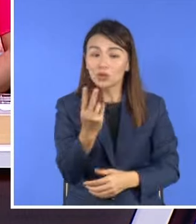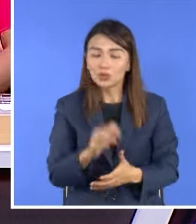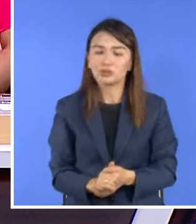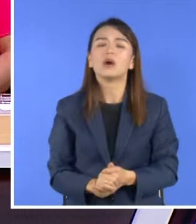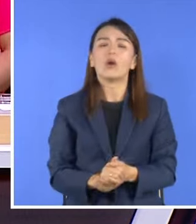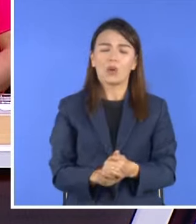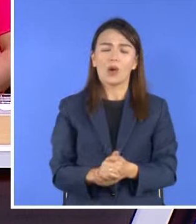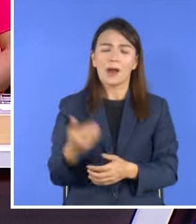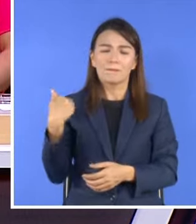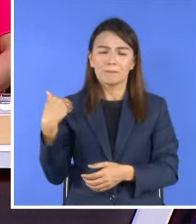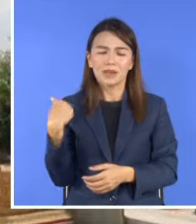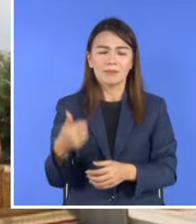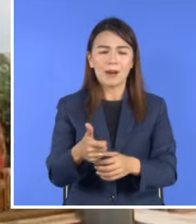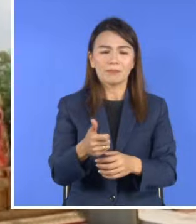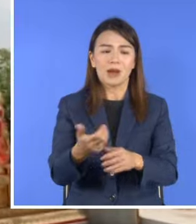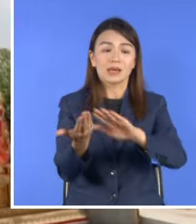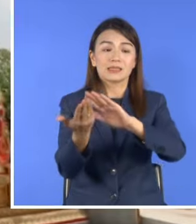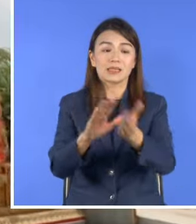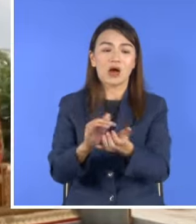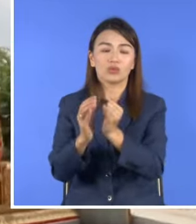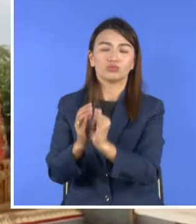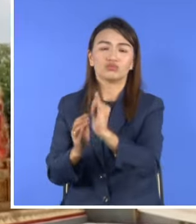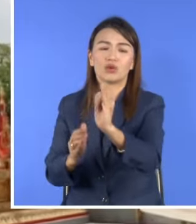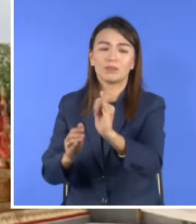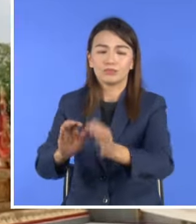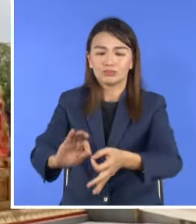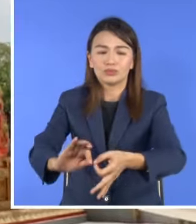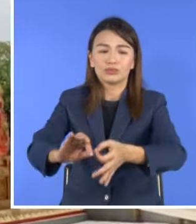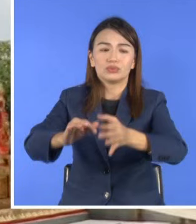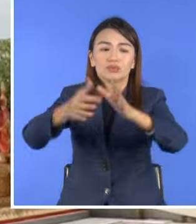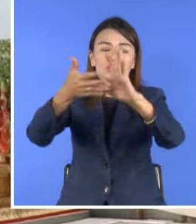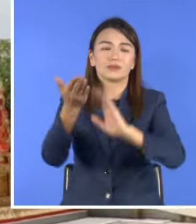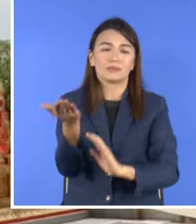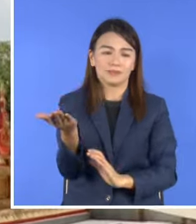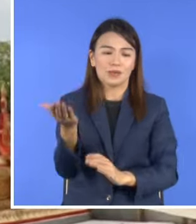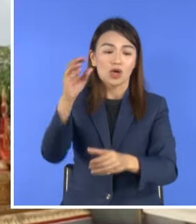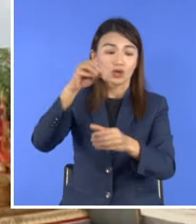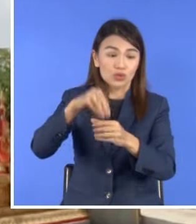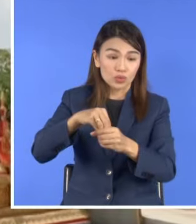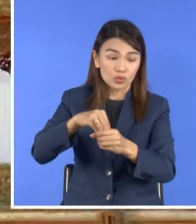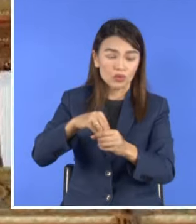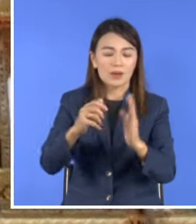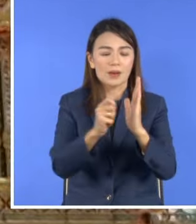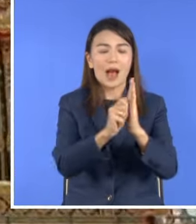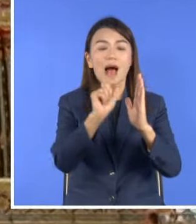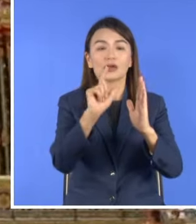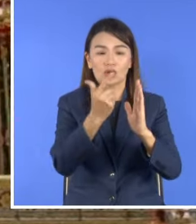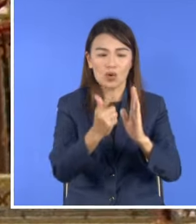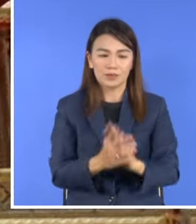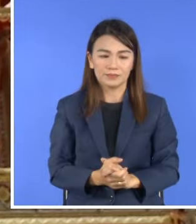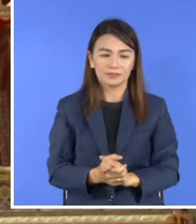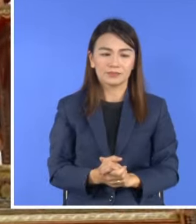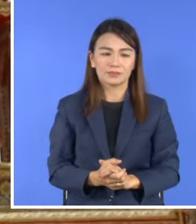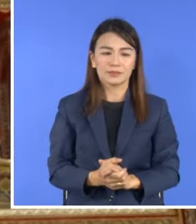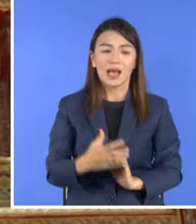ค่ะวิมานเมรุที่สร้างที่วัดพัฒนาดอนกร่างอำเภอแสวงหาจังหวัดอ่างทองเขาอยากจะให้